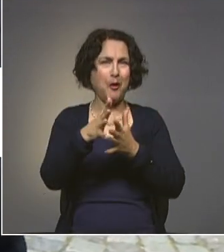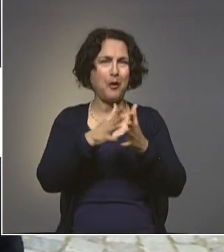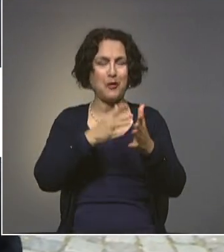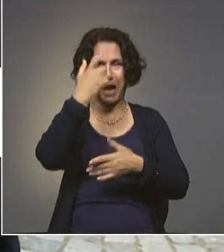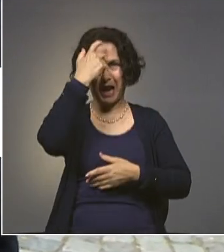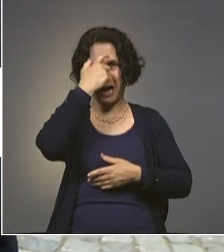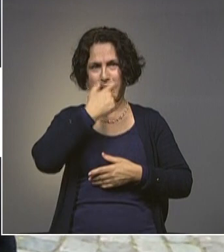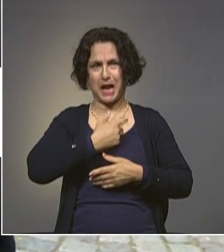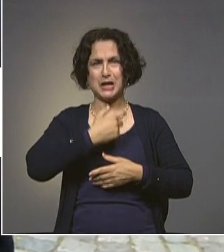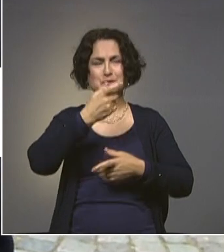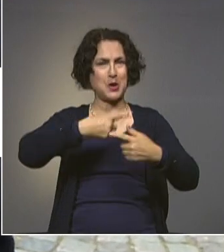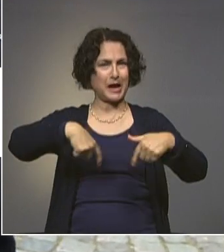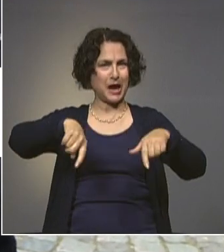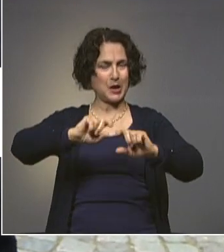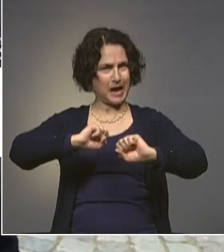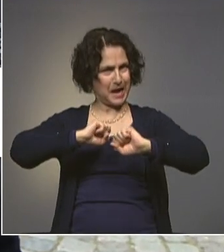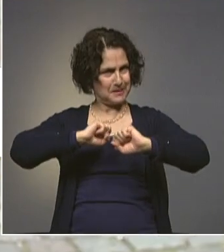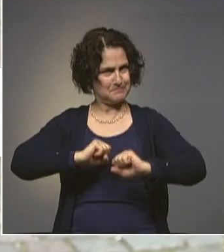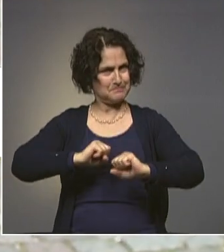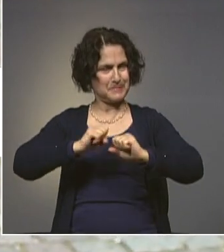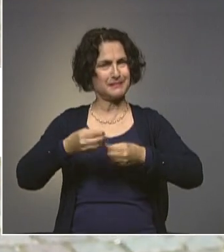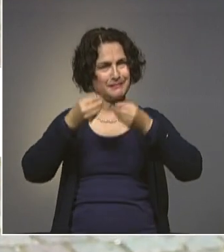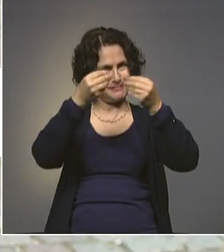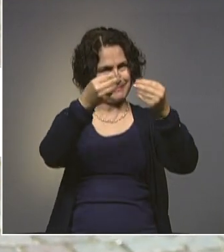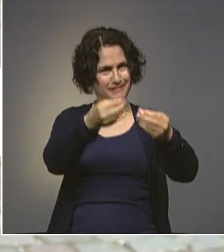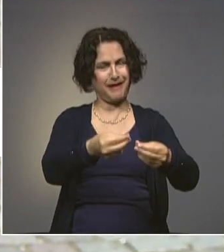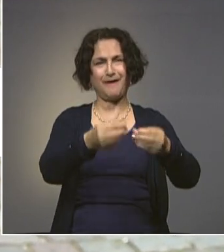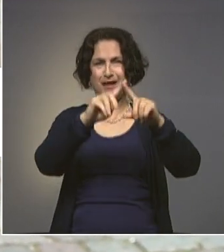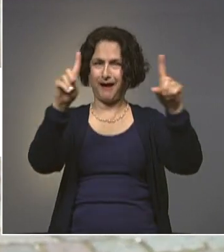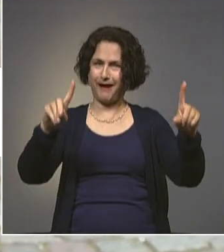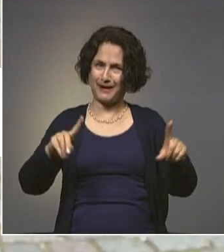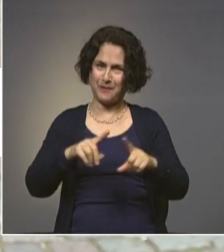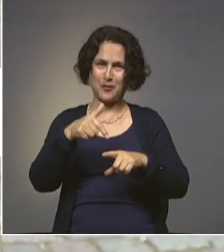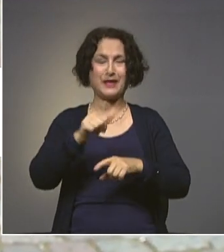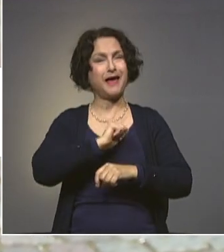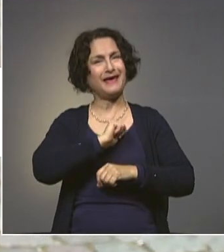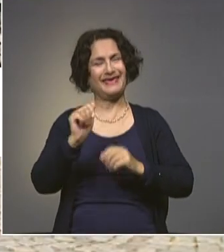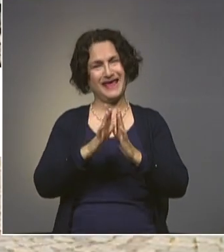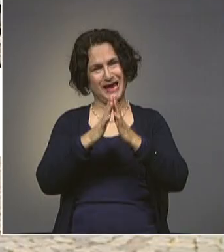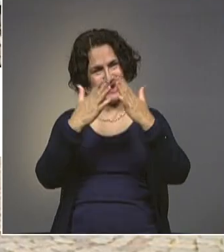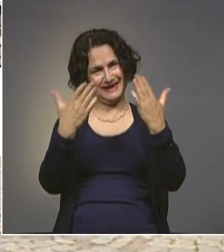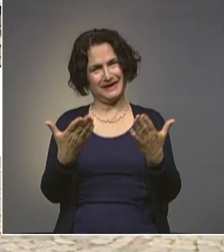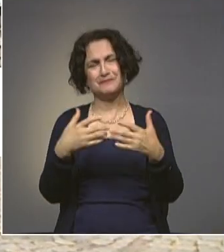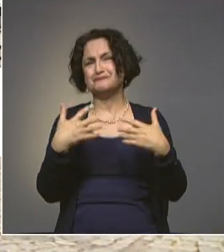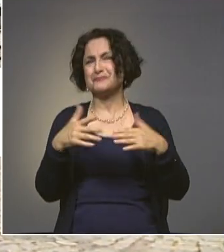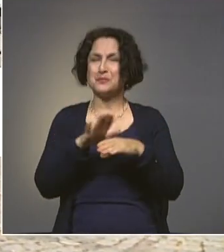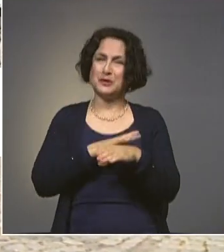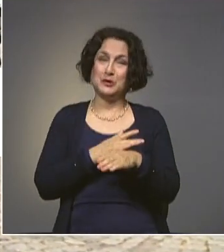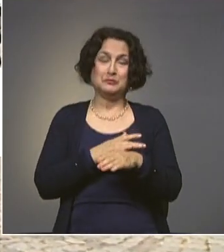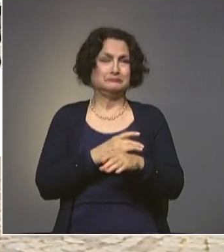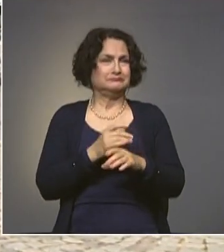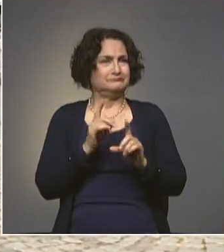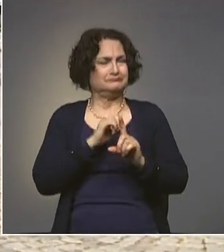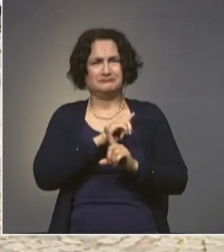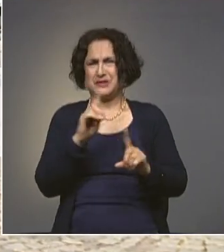Георги Стаменов му връчва грамота и книга. И много благодаря за грамотата. Много мило. На никой не му е приятно да мине и да